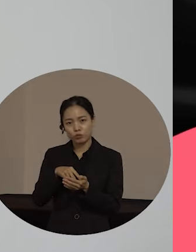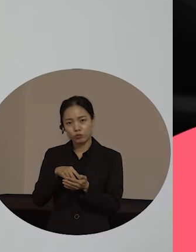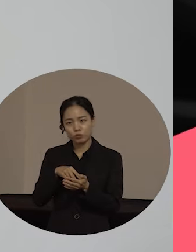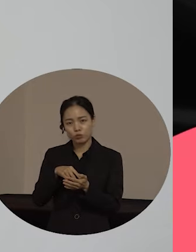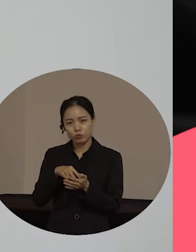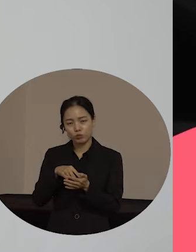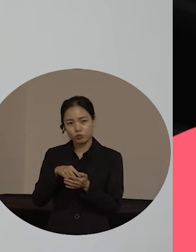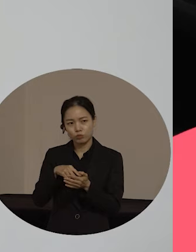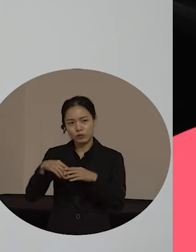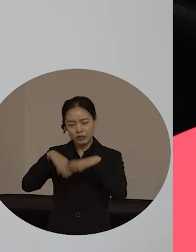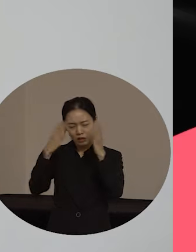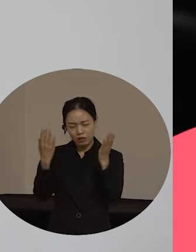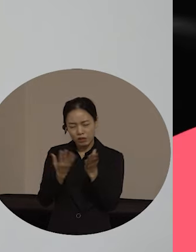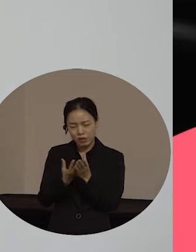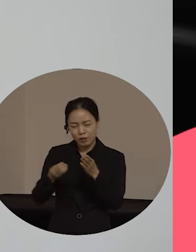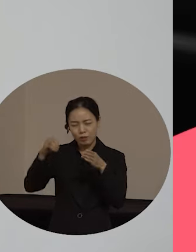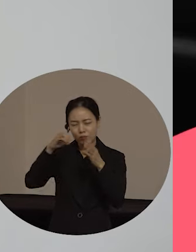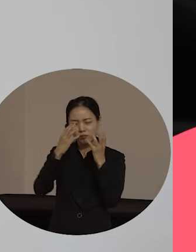경계가 없다고 생각하고요.